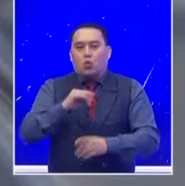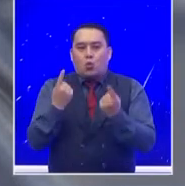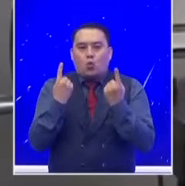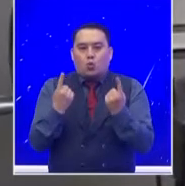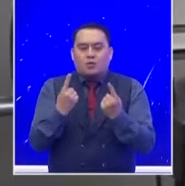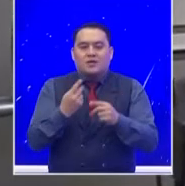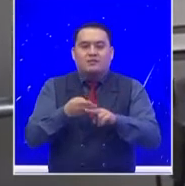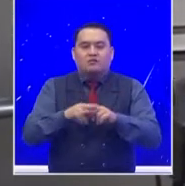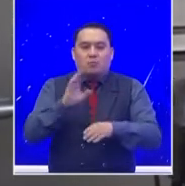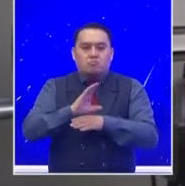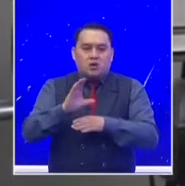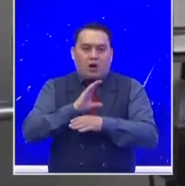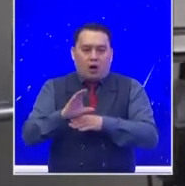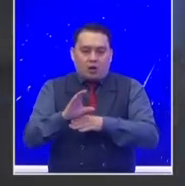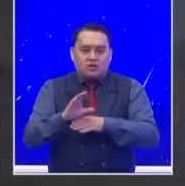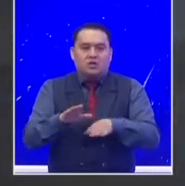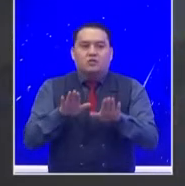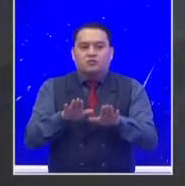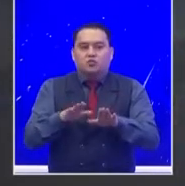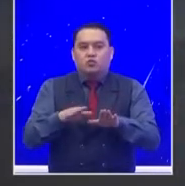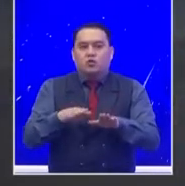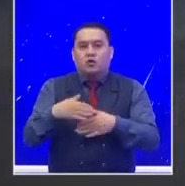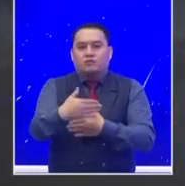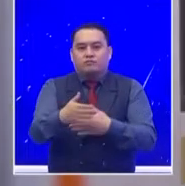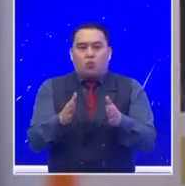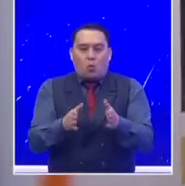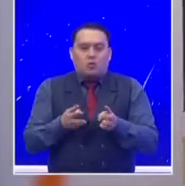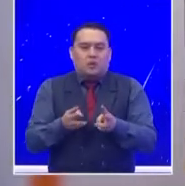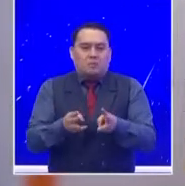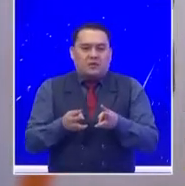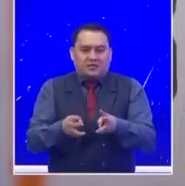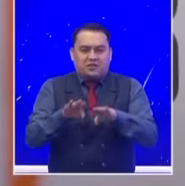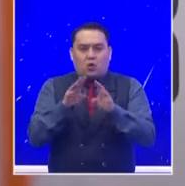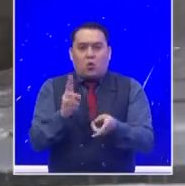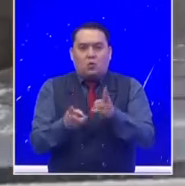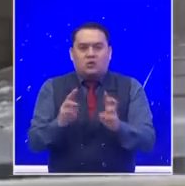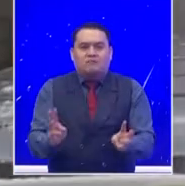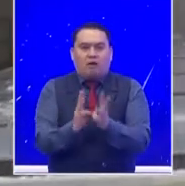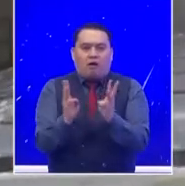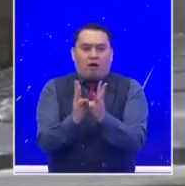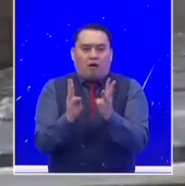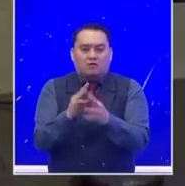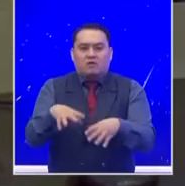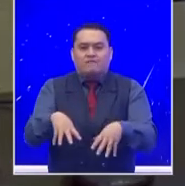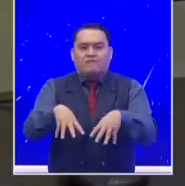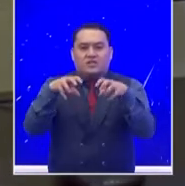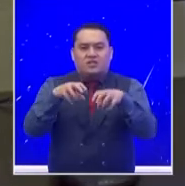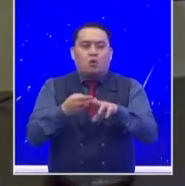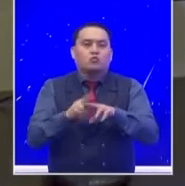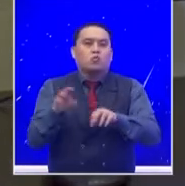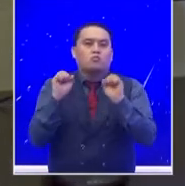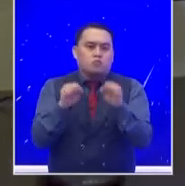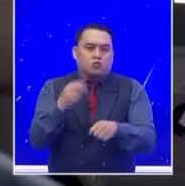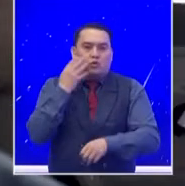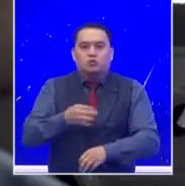крупнейшим производителем отдельно стоящих и встроенных духовок, настольных плит и кухонных вытяжек. Реализация проекта позволит выпускать